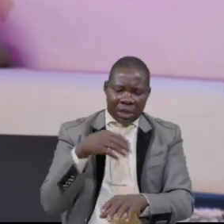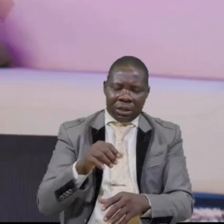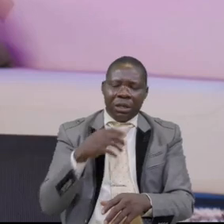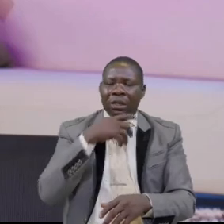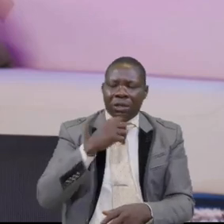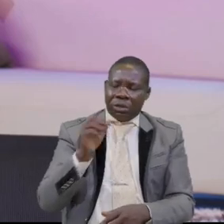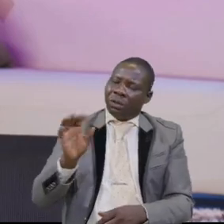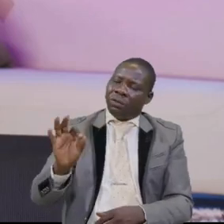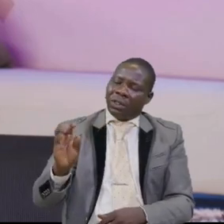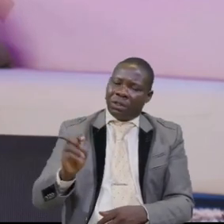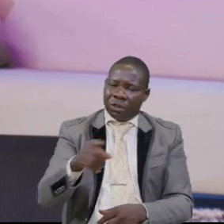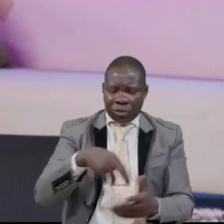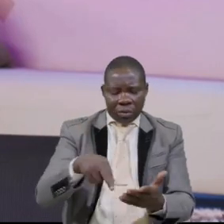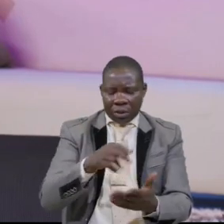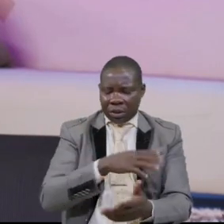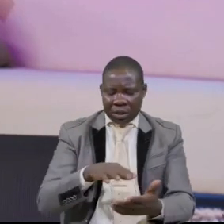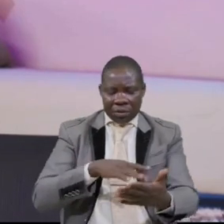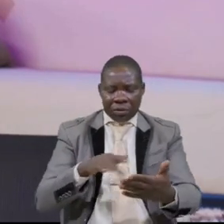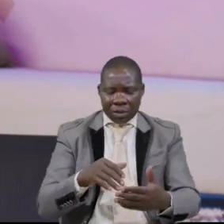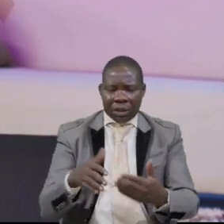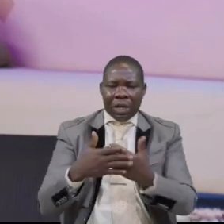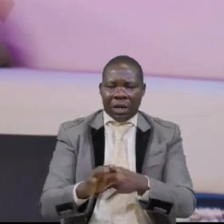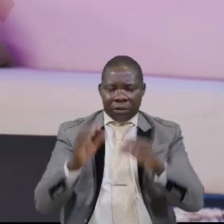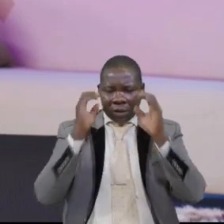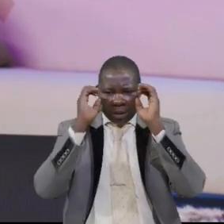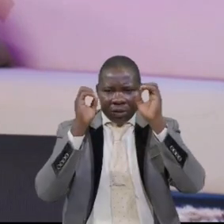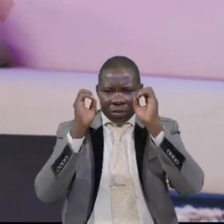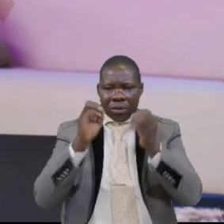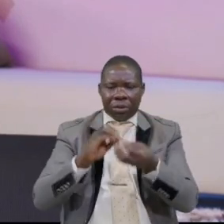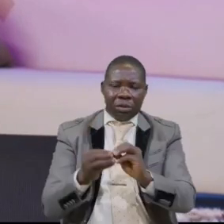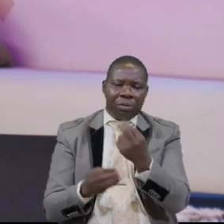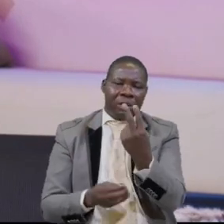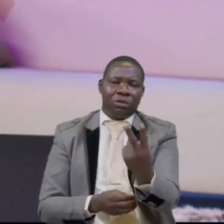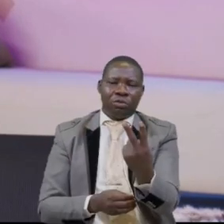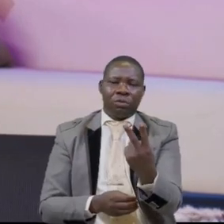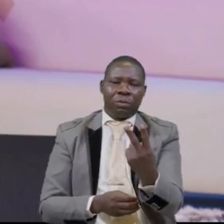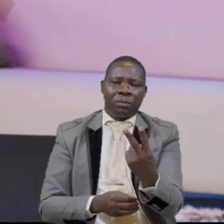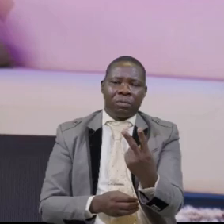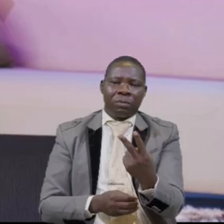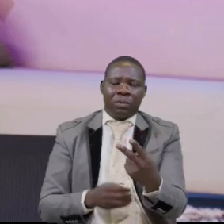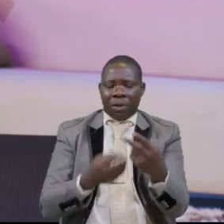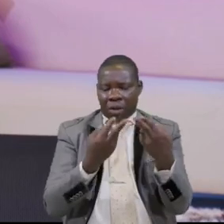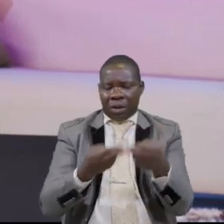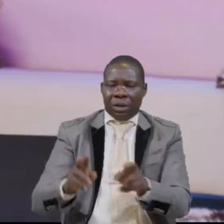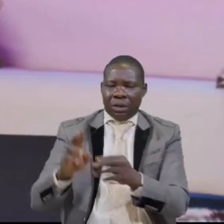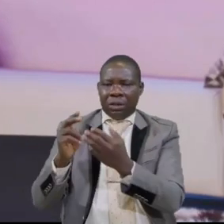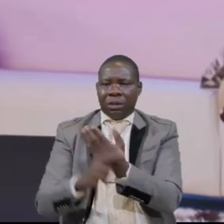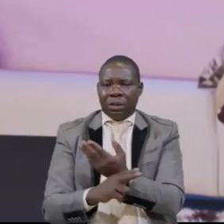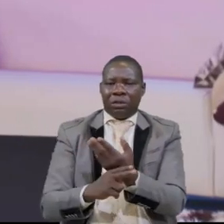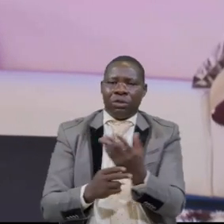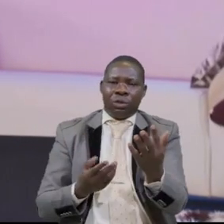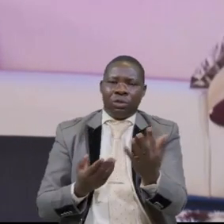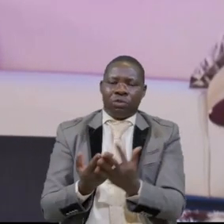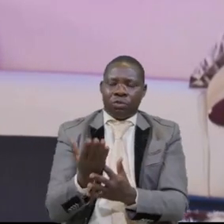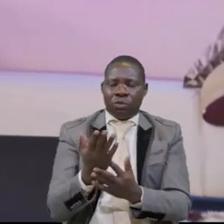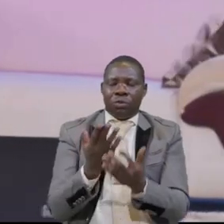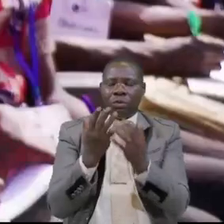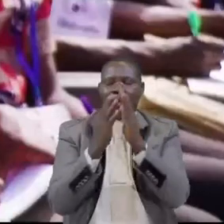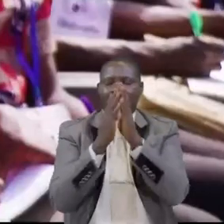étudier après l'éducation formelle. Deuxièmement, la préparation à travers la supplication par la